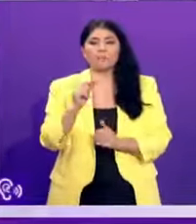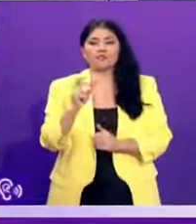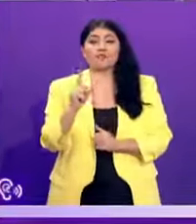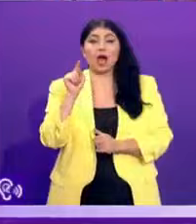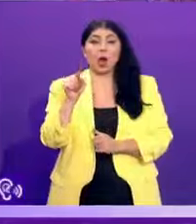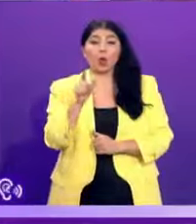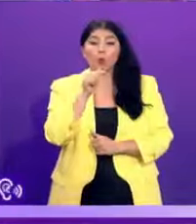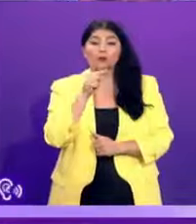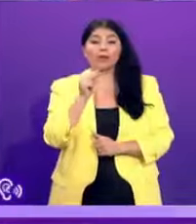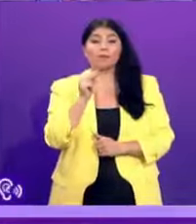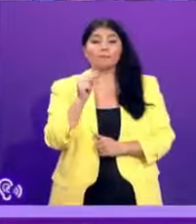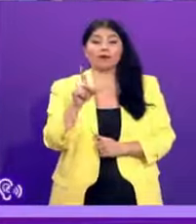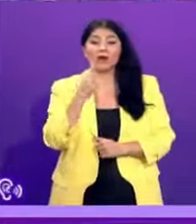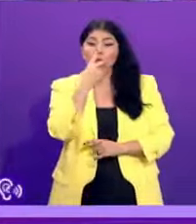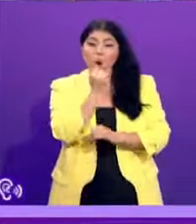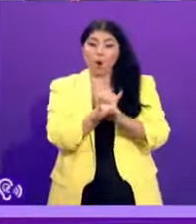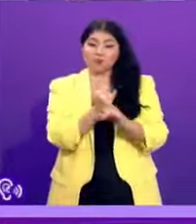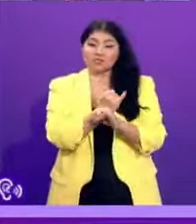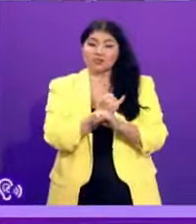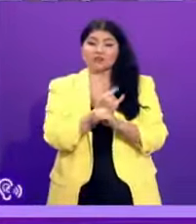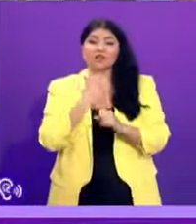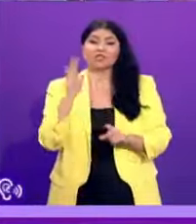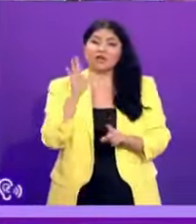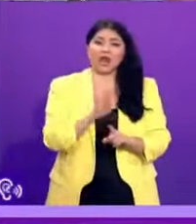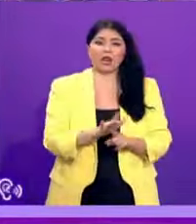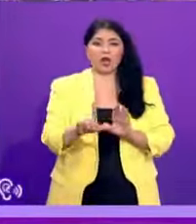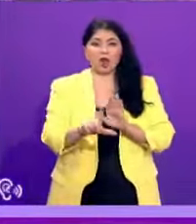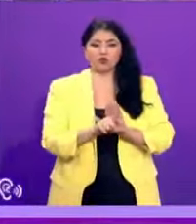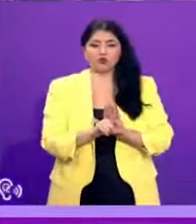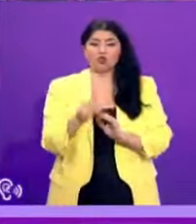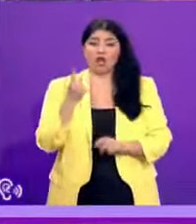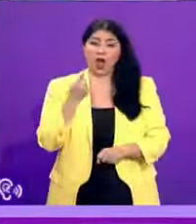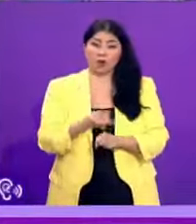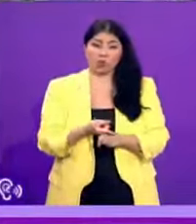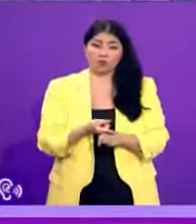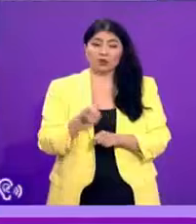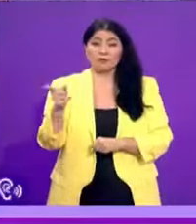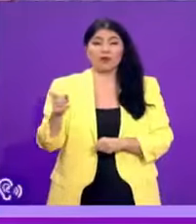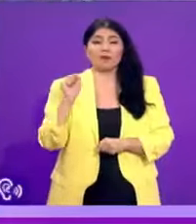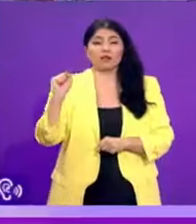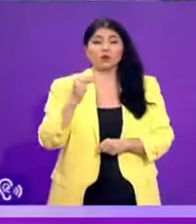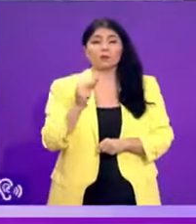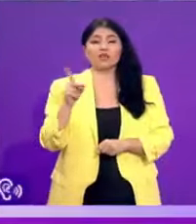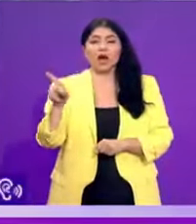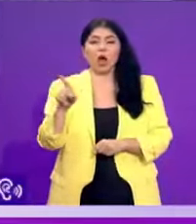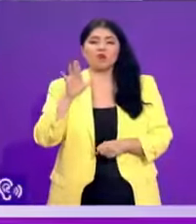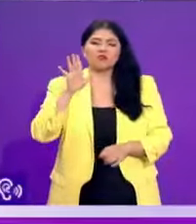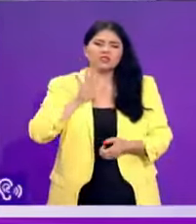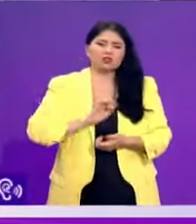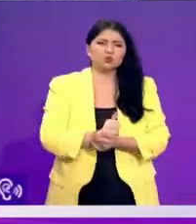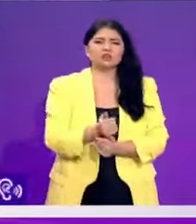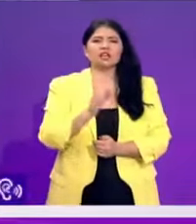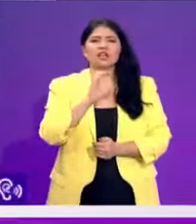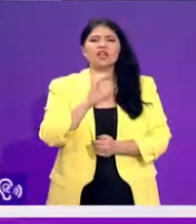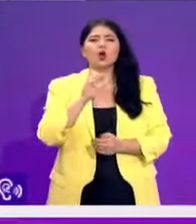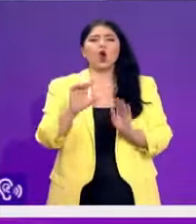acolo unde liberalii remarcă încălcări ale legii și îi acuză de asemenea pe social-democrați că au călcat în picioare